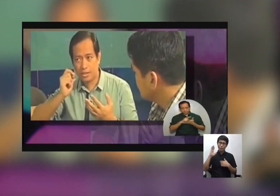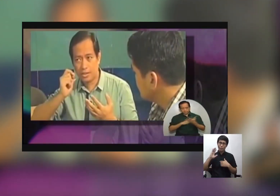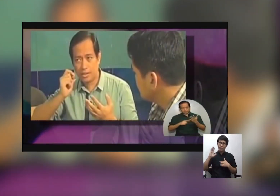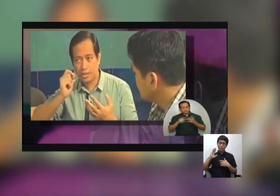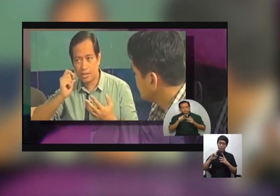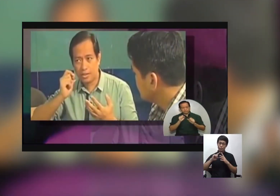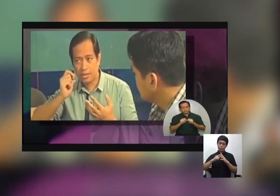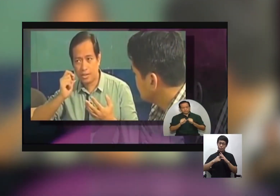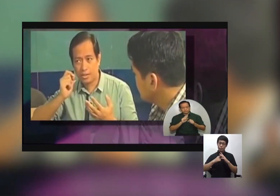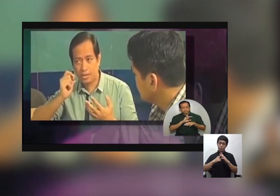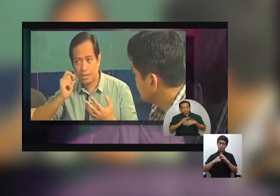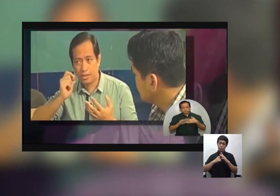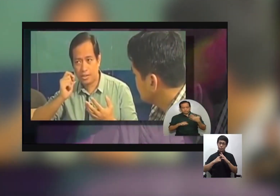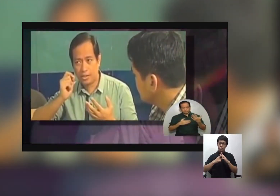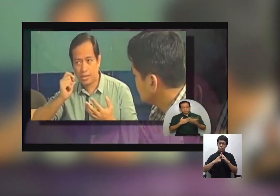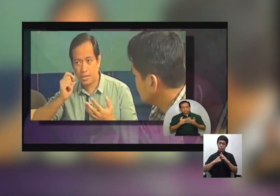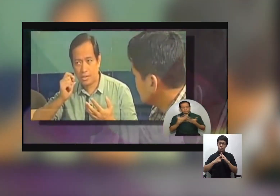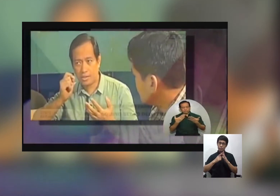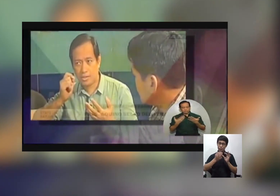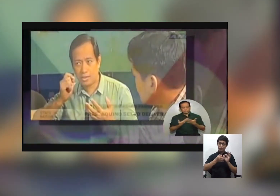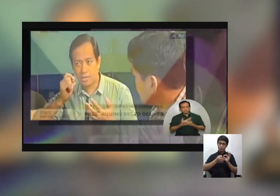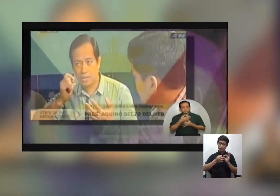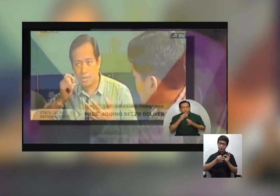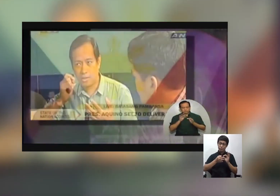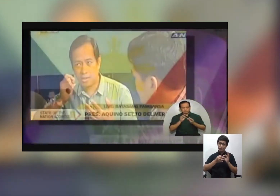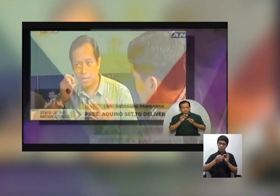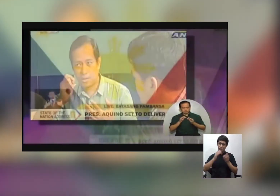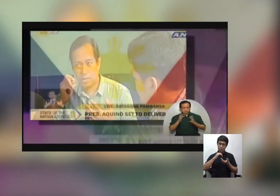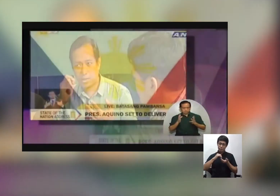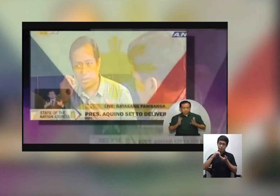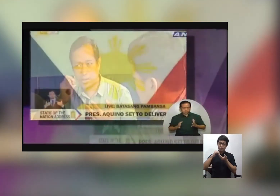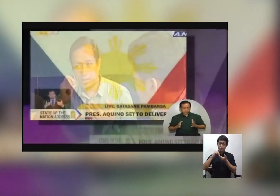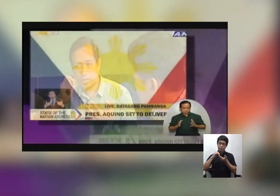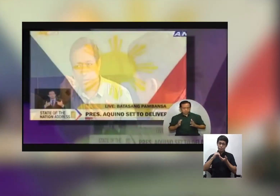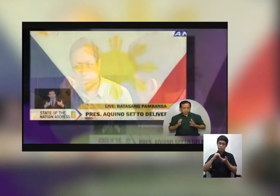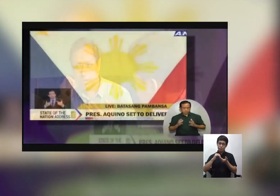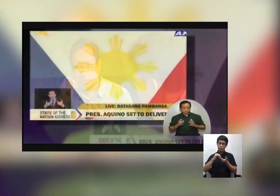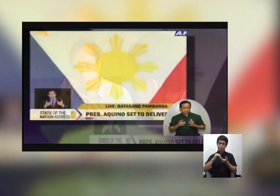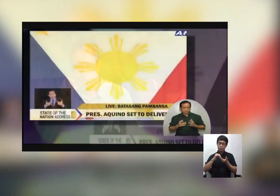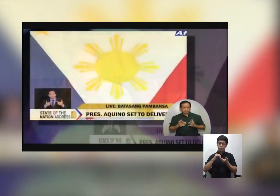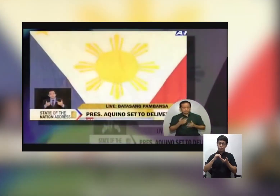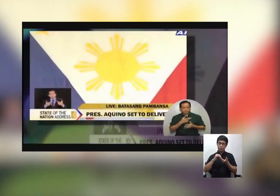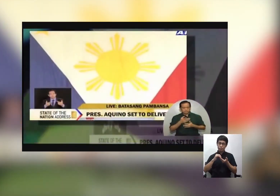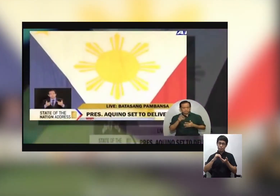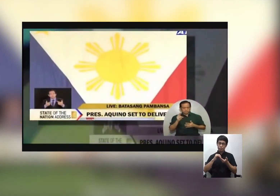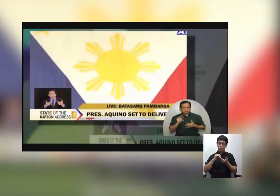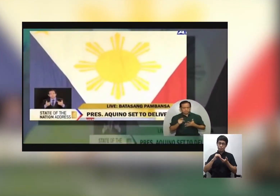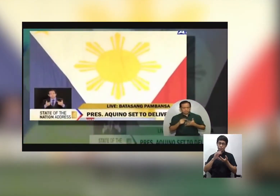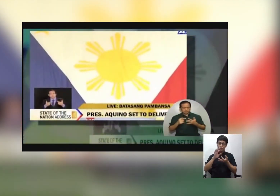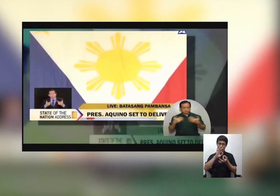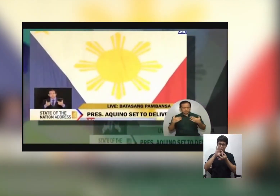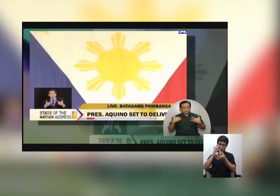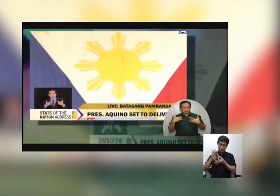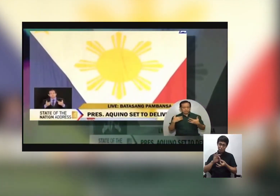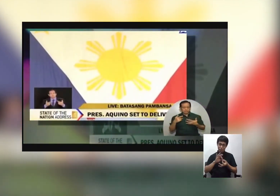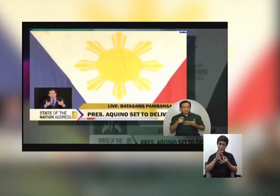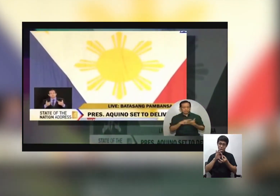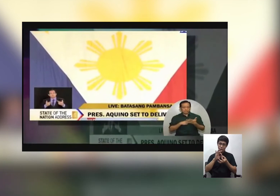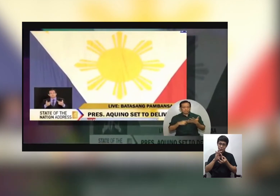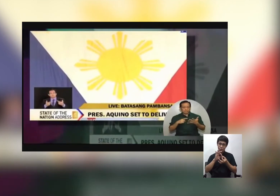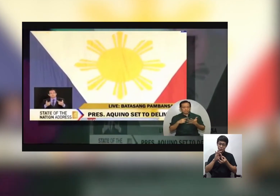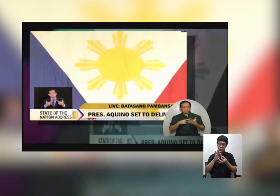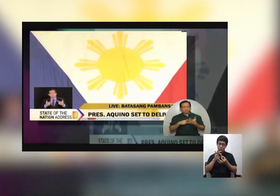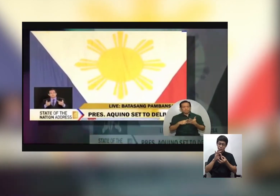mga interpreter na nagsimula sa Kapwa Kong Mahal. Ang kanilang organisasyon